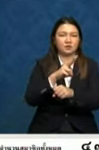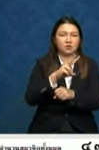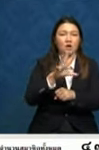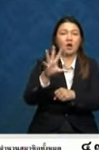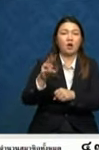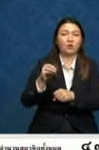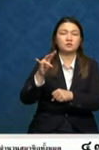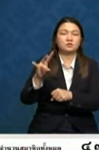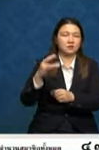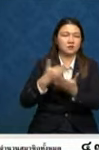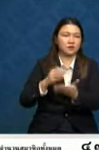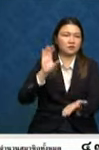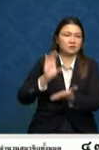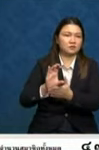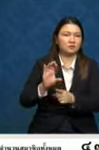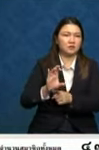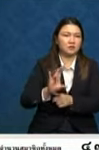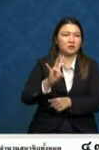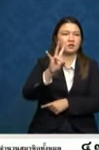บประมาณไว้